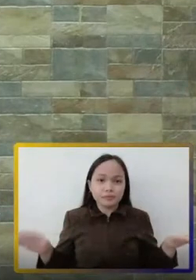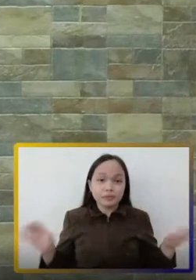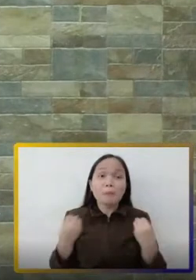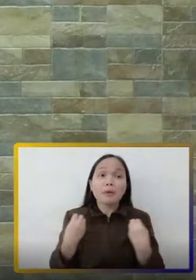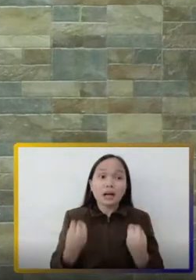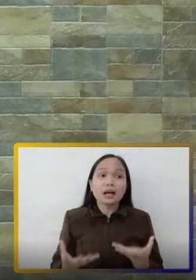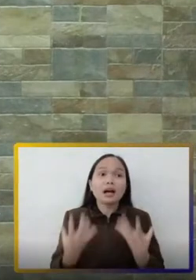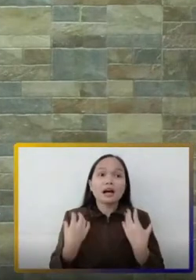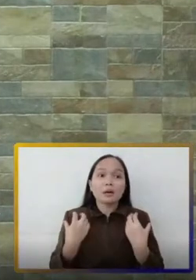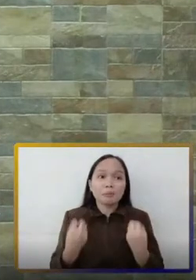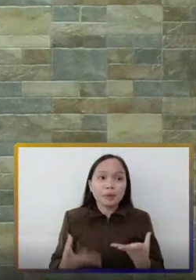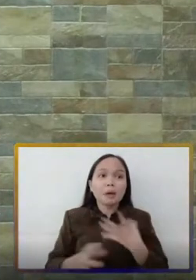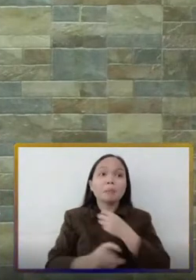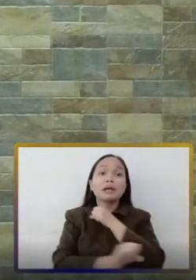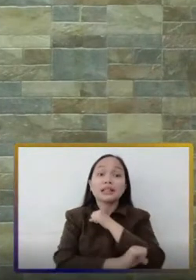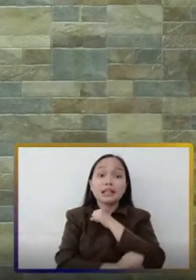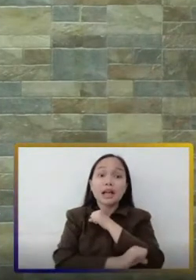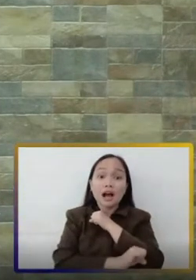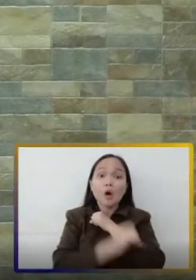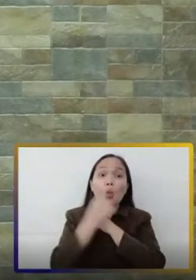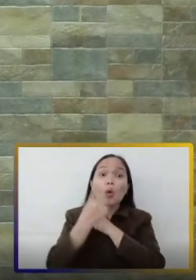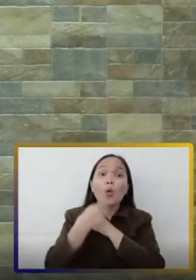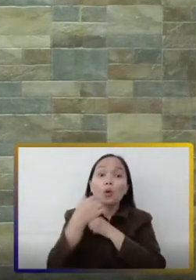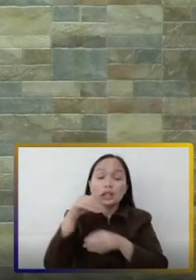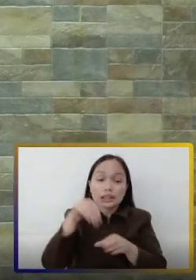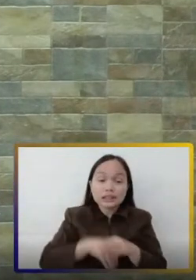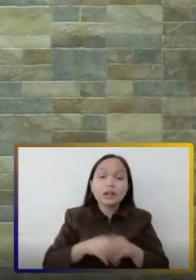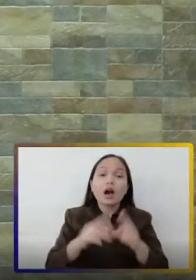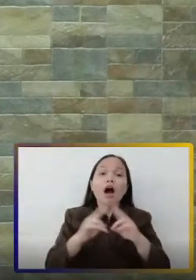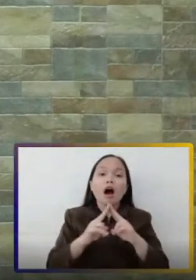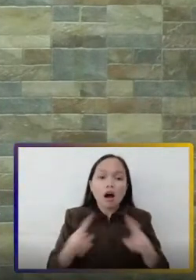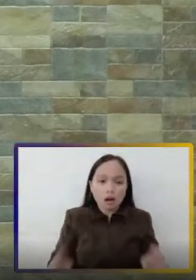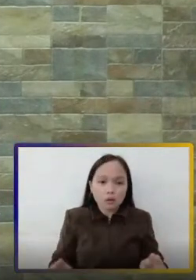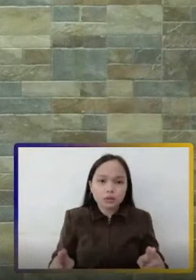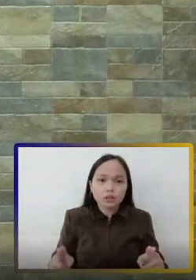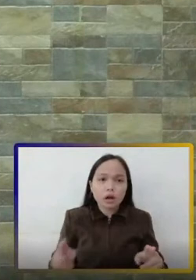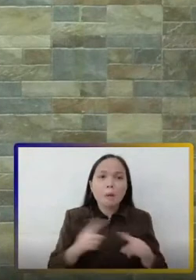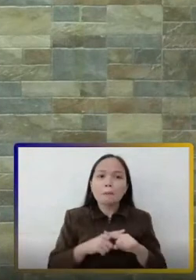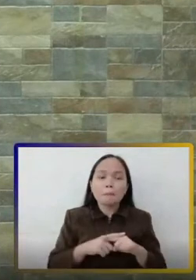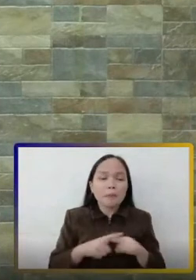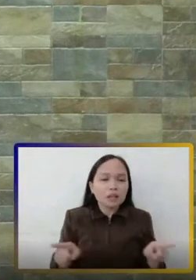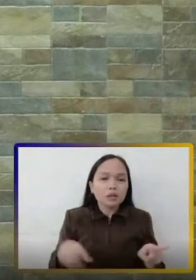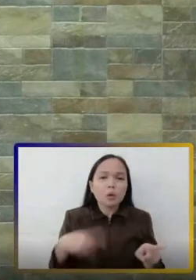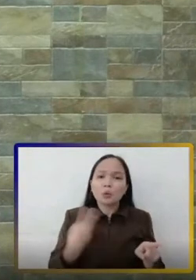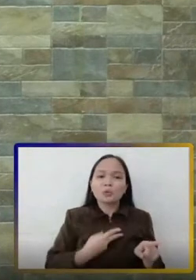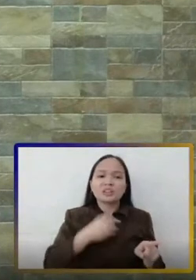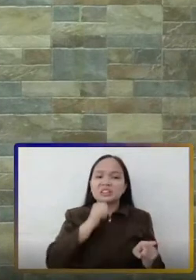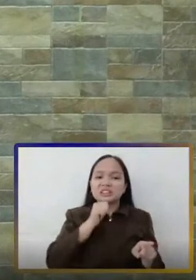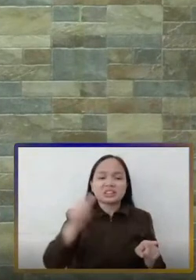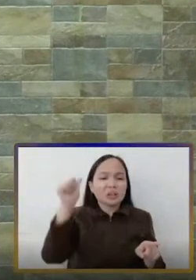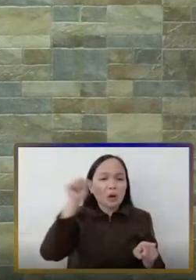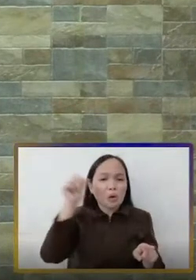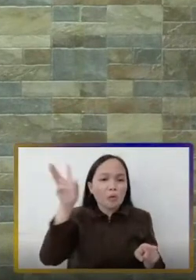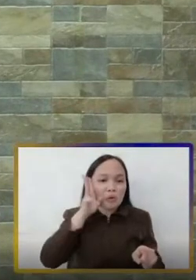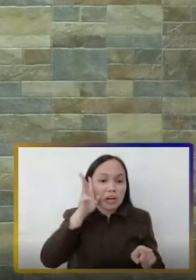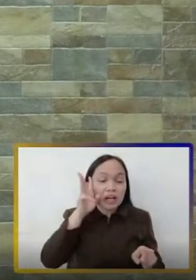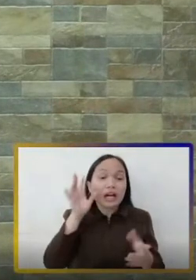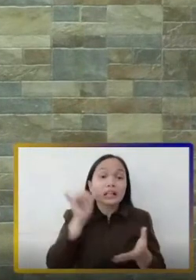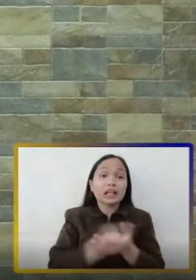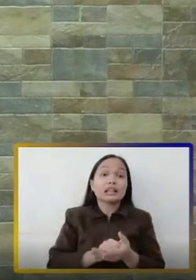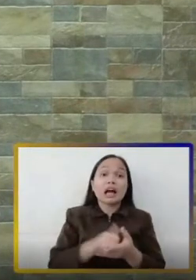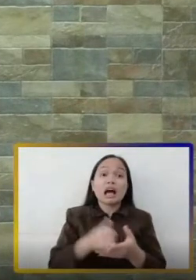Maraming mga magnanakaw na nasa loob na ng bahay po natin na hindi po natin napapansin. Ninanakaw na